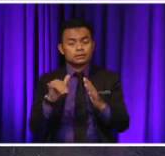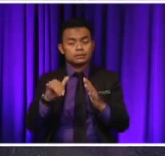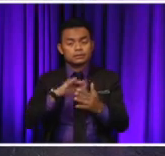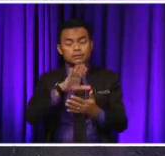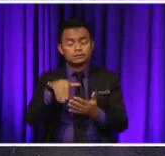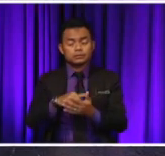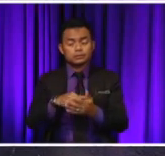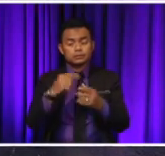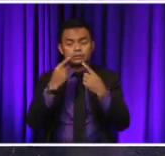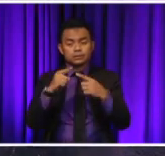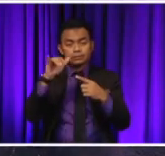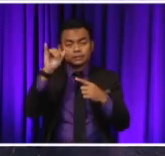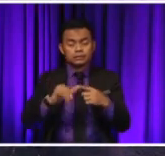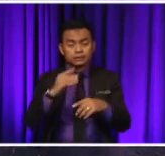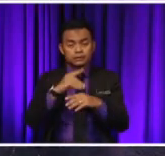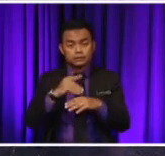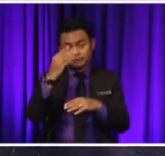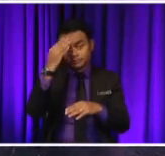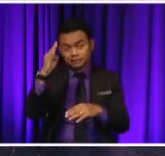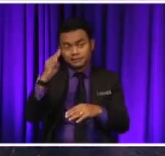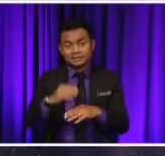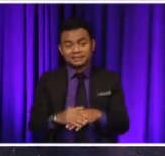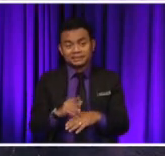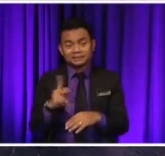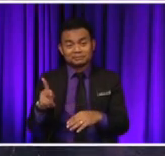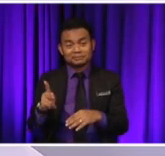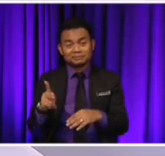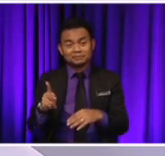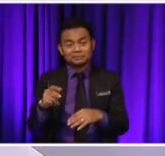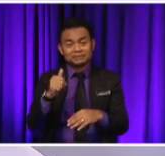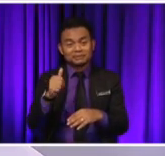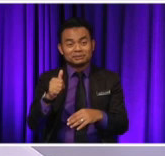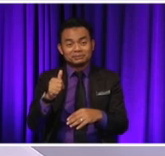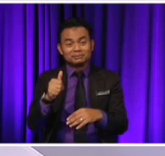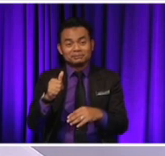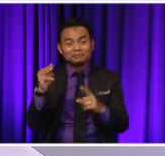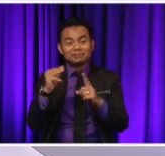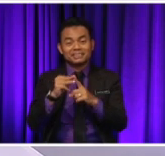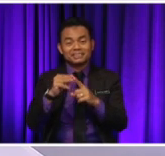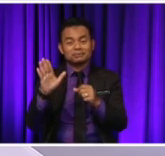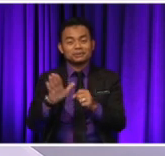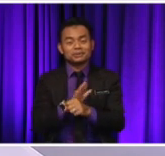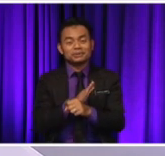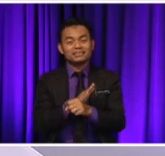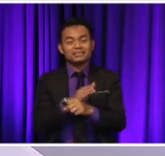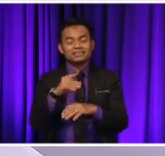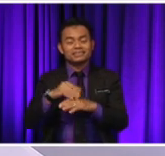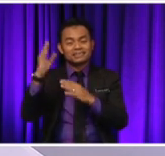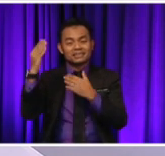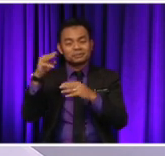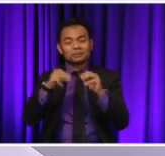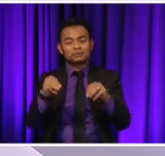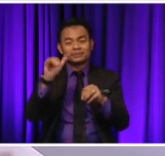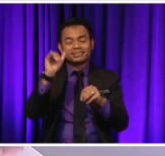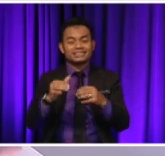diberikan oleh murid-murid kita cek betul ya betul semuanya dapat maka penuh darah murid-murid yang mencuku juga di rumah pun